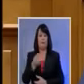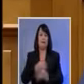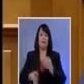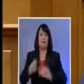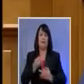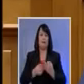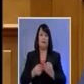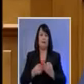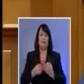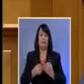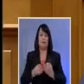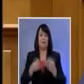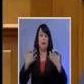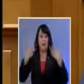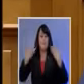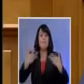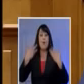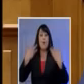Σήμερα θα απολογηθείτε.